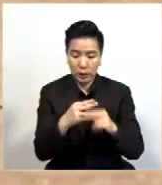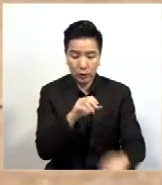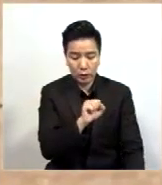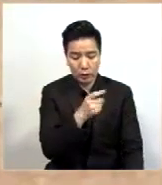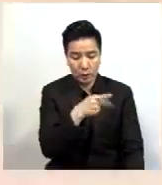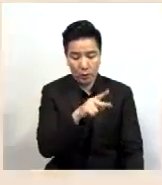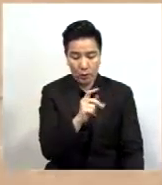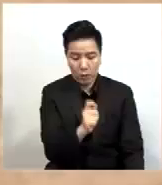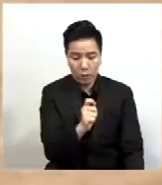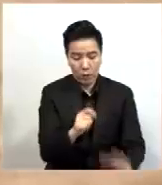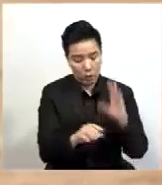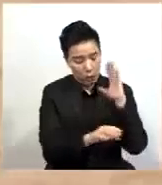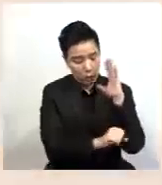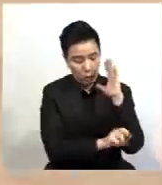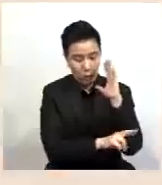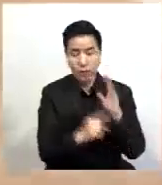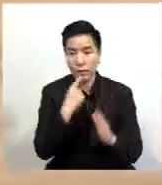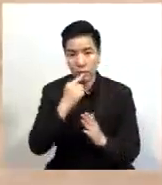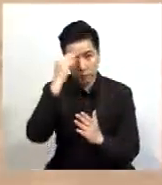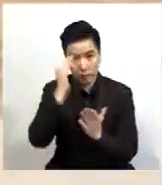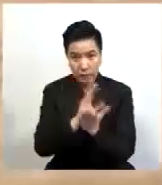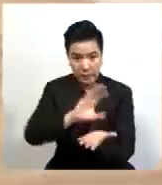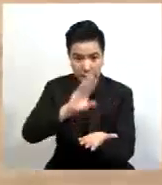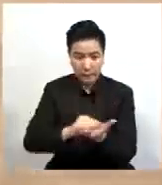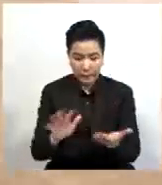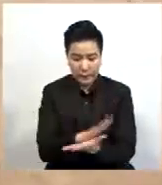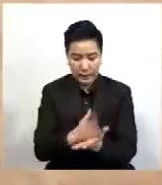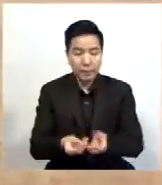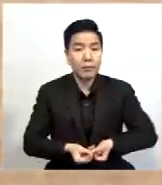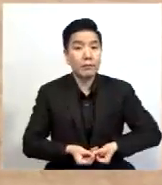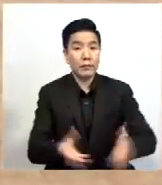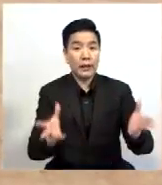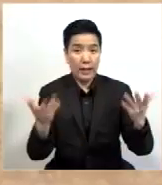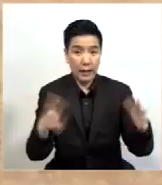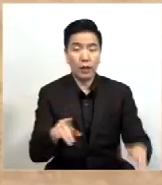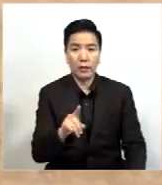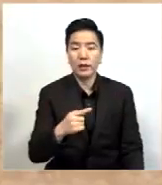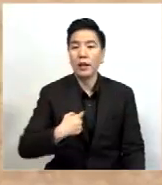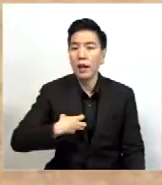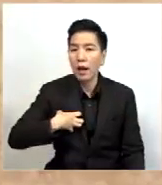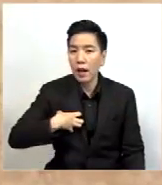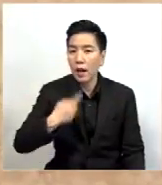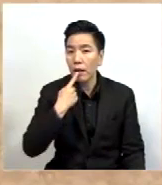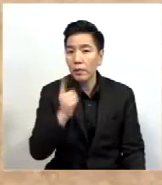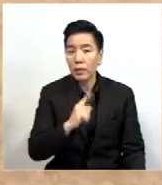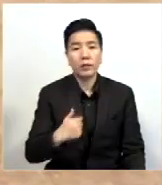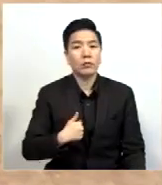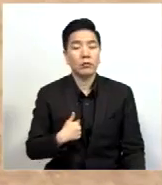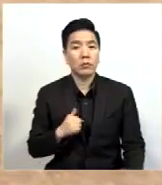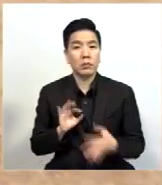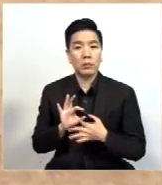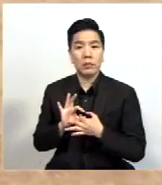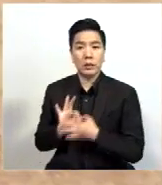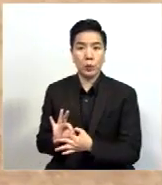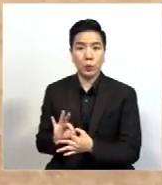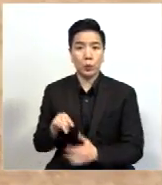สุราษฎร์ธานีนะครับเมื่อเช้านะครับแจ้งความเป็นที่เรียบร้อยแล้วดังเอกสารที่ผมแจกพี่น้องไปนะครับอยากกลับเรียนว่าผมไม่มีความเกี่ยวข้อง